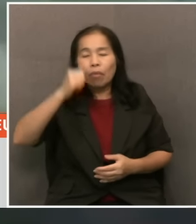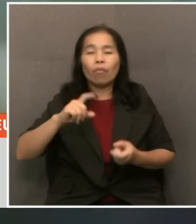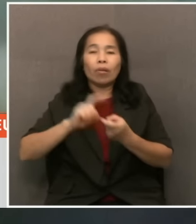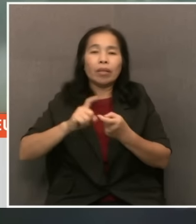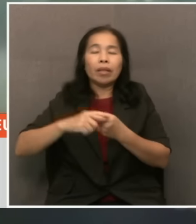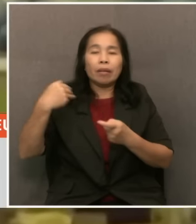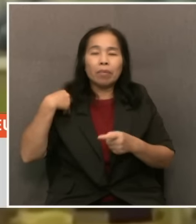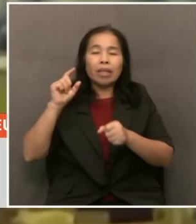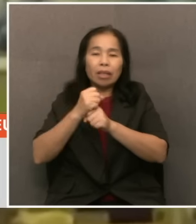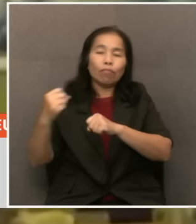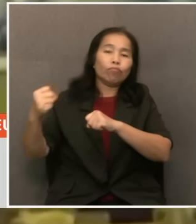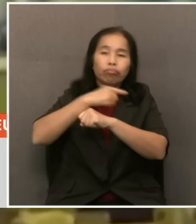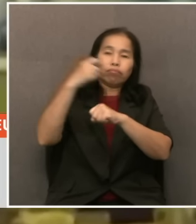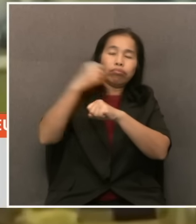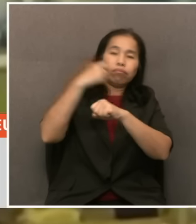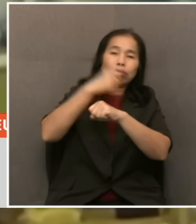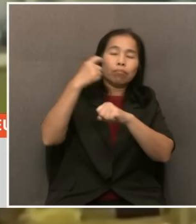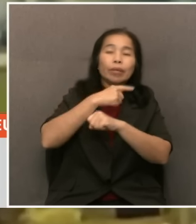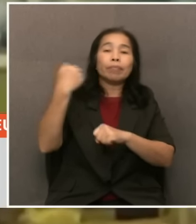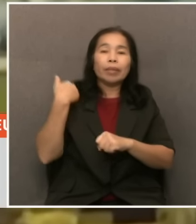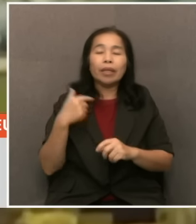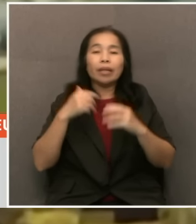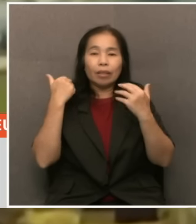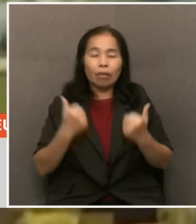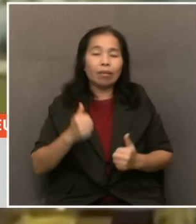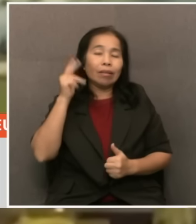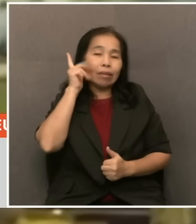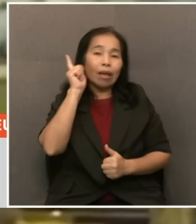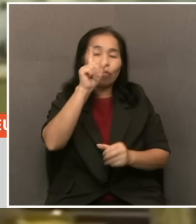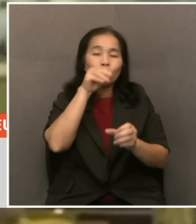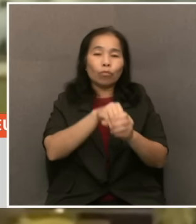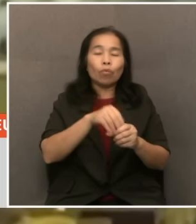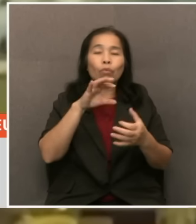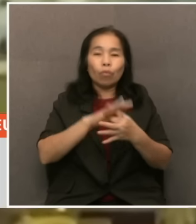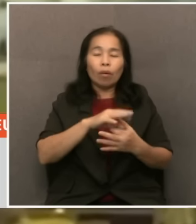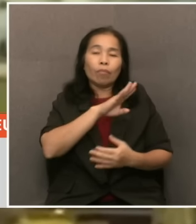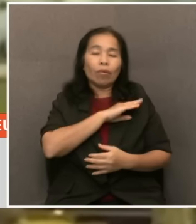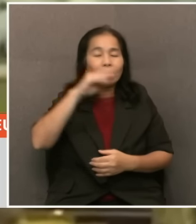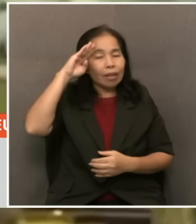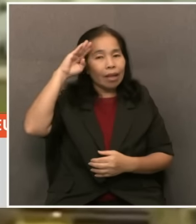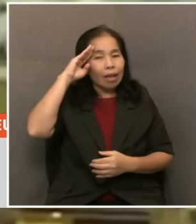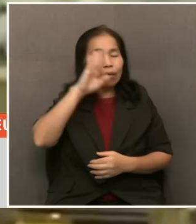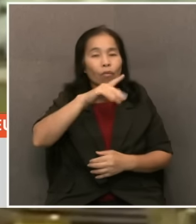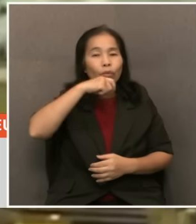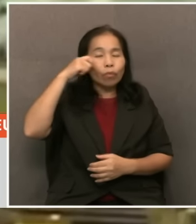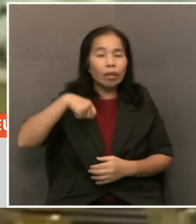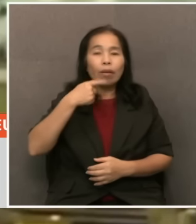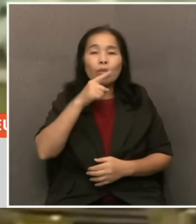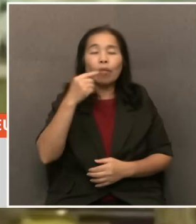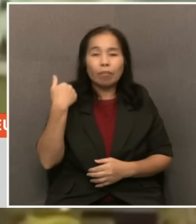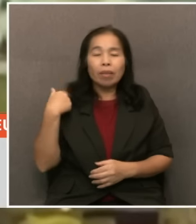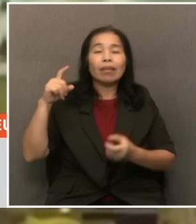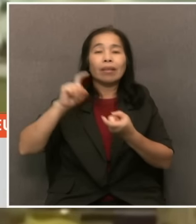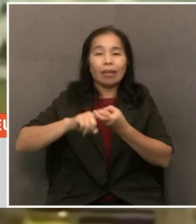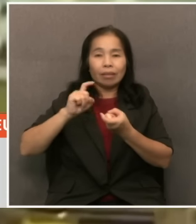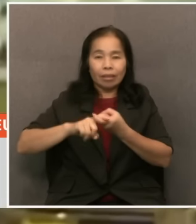ในช่วงสัปดาห์ที่ผ่านมาแหล่งข่าวซึ่งเป็นหนึ่งในคณะเสนาธิการกองทัพยูเครนระบุว่ารัสเซียส่งทห